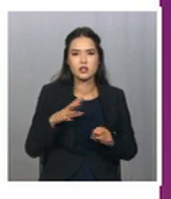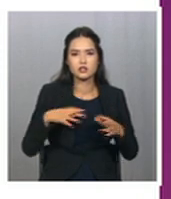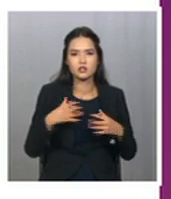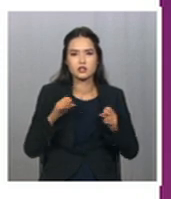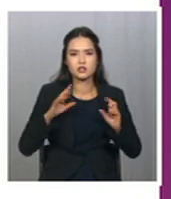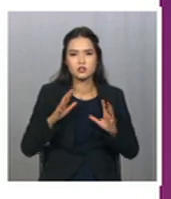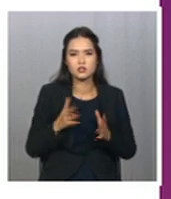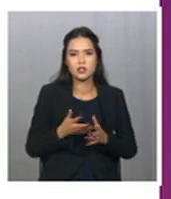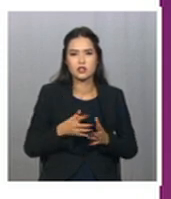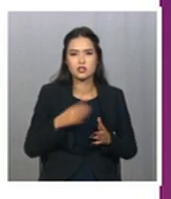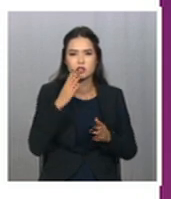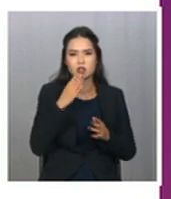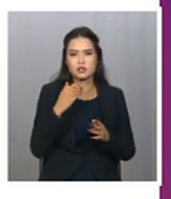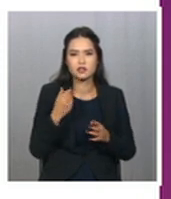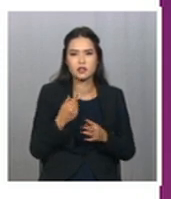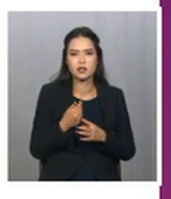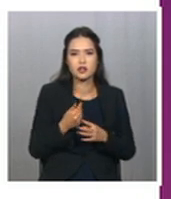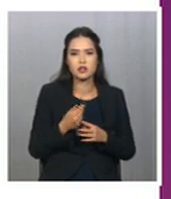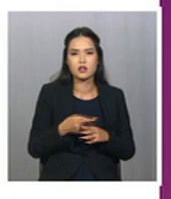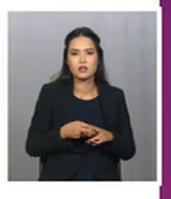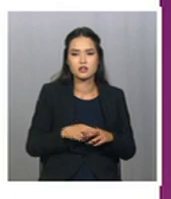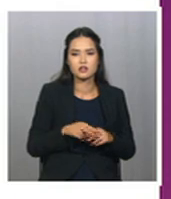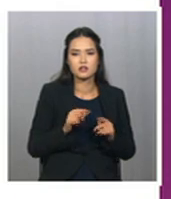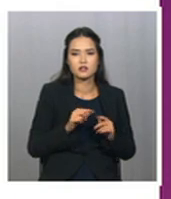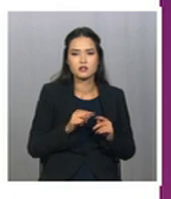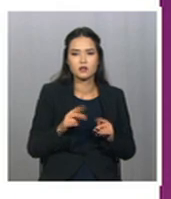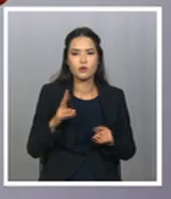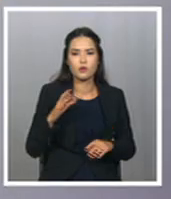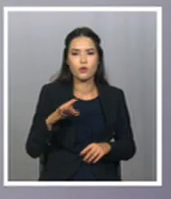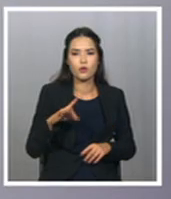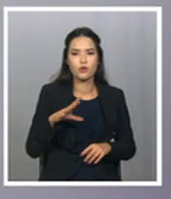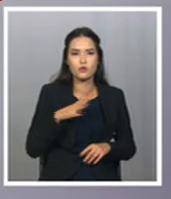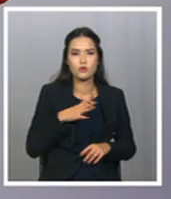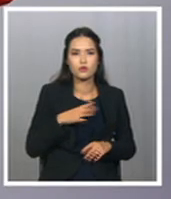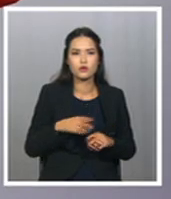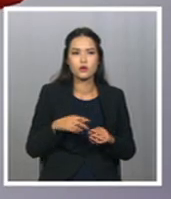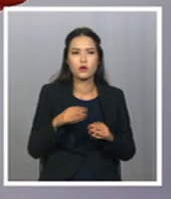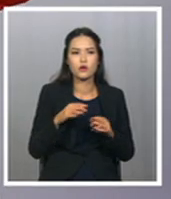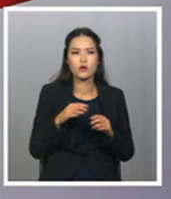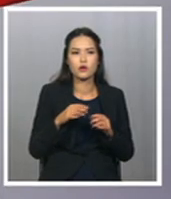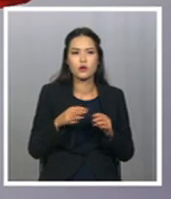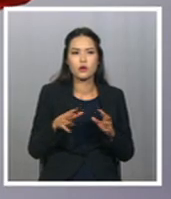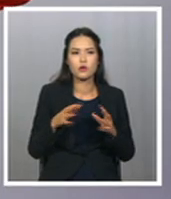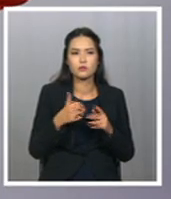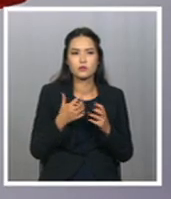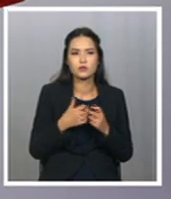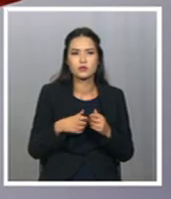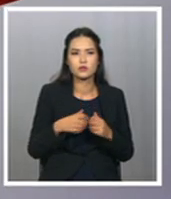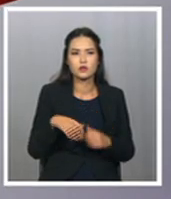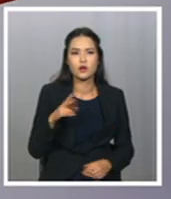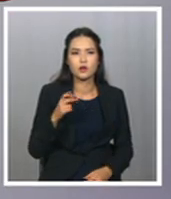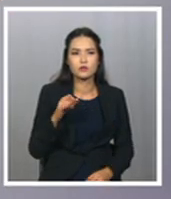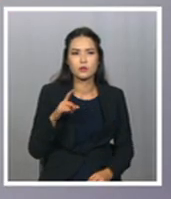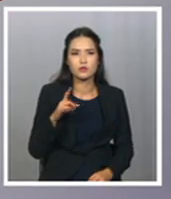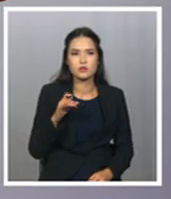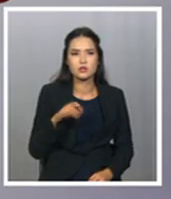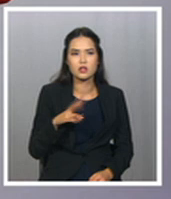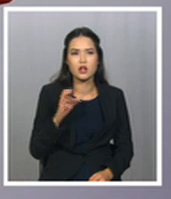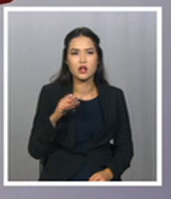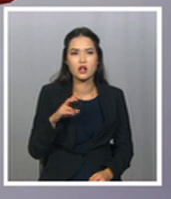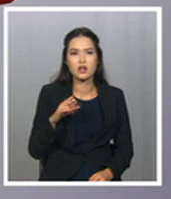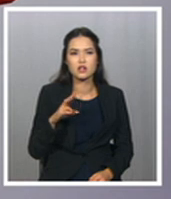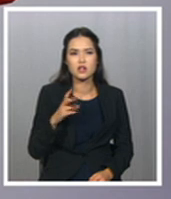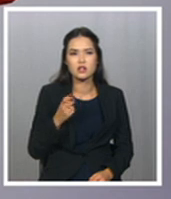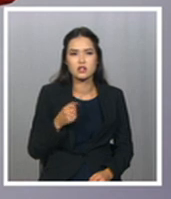тағдыр сөйтіп 15-інде қор болды. Оқиғаның шешімінде дүйсен Алтынайға кеште